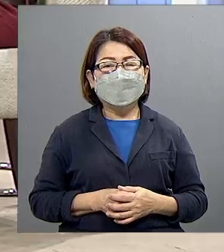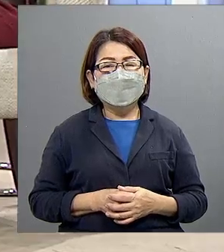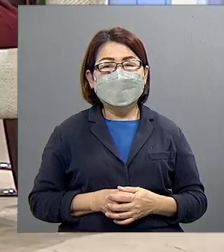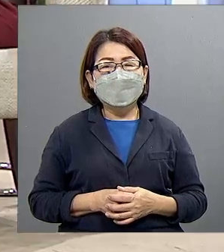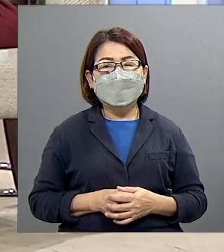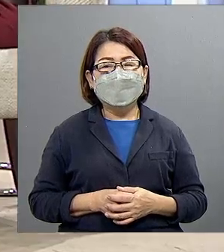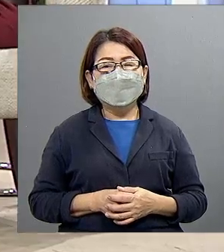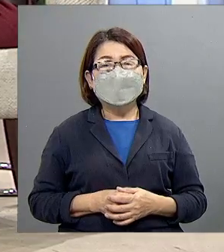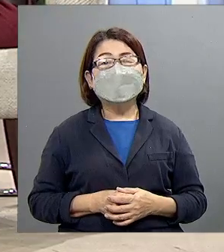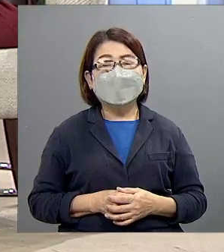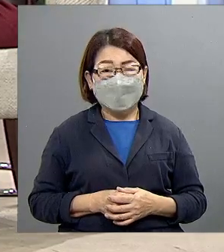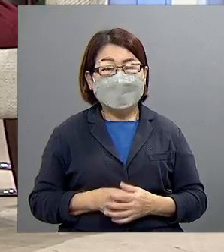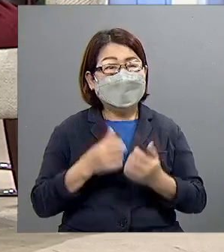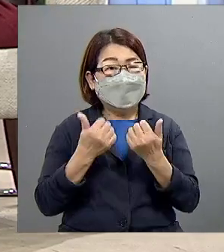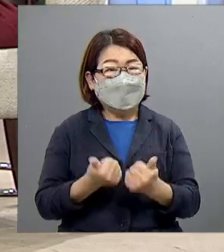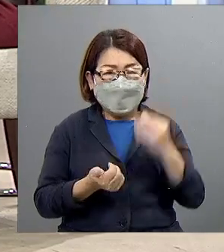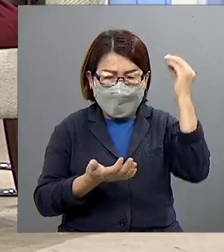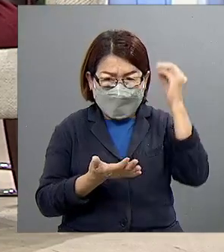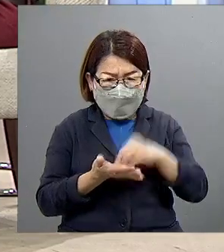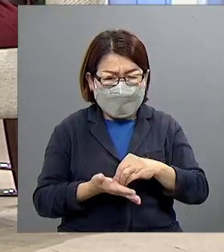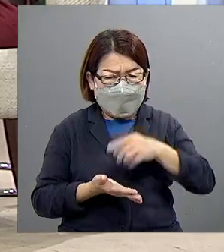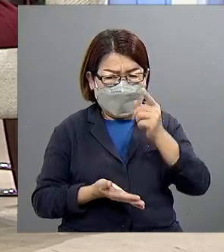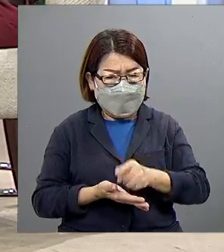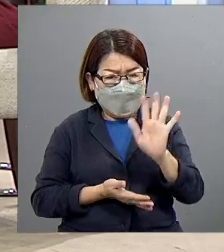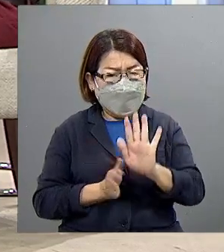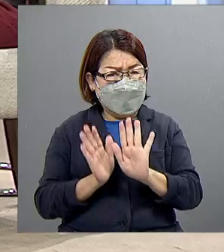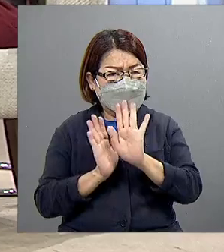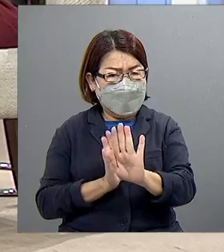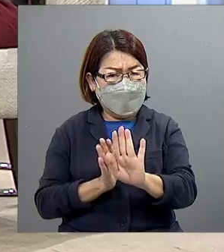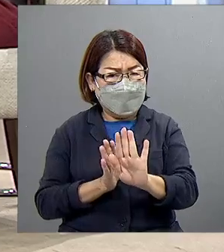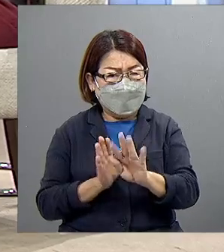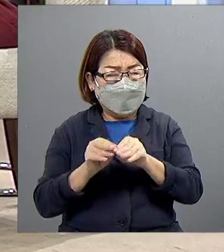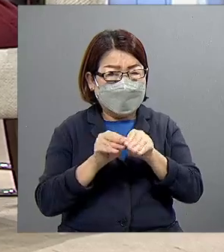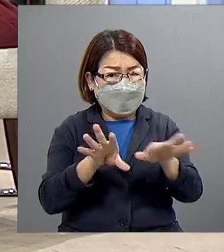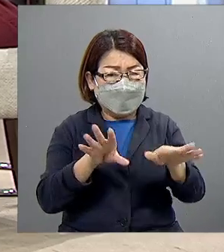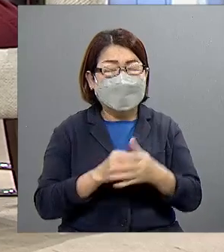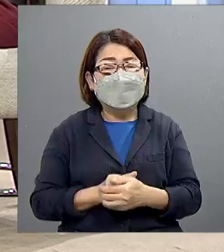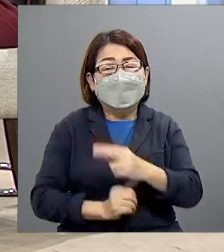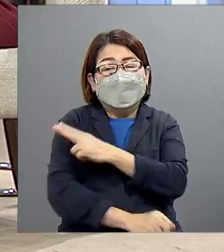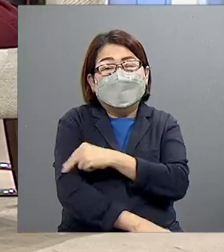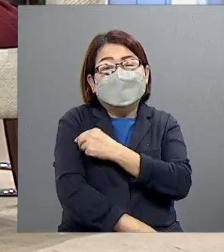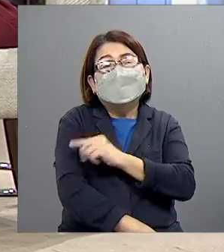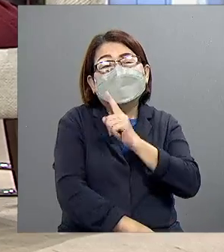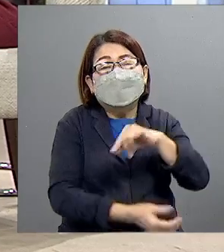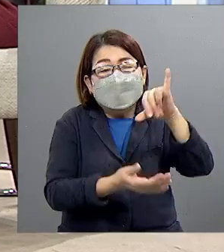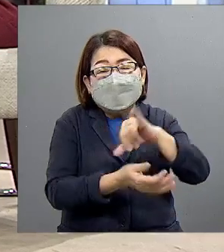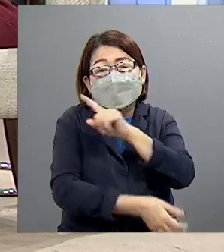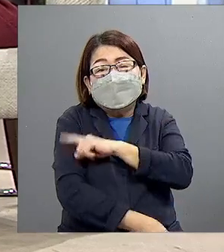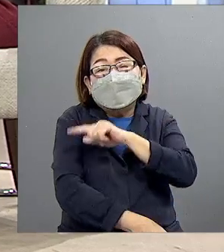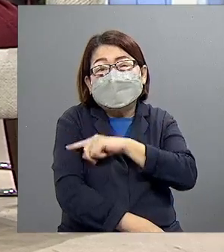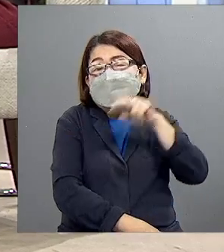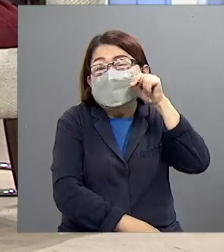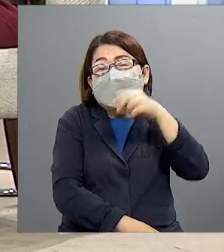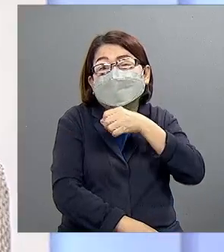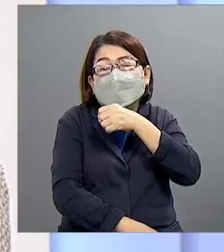สรุปเรื่องนี้มั่วนะครับงดการแชร์ต่อนะครับคุณหมอยืนยันบอกว่าน้ำส้มสายชูนั้นไม่สามารถแก้อาการนิ้วล็อกได้นะครับหั่น